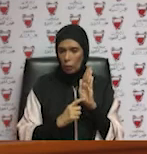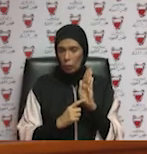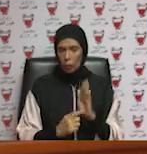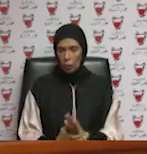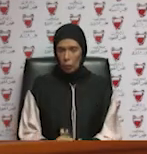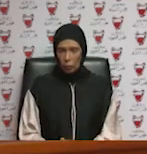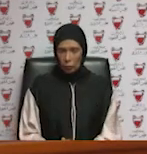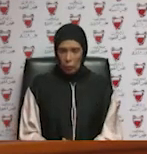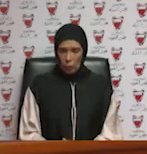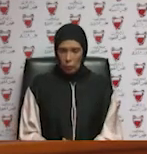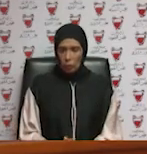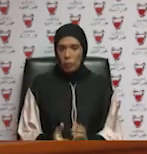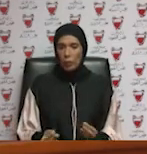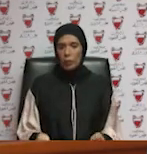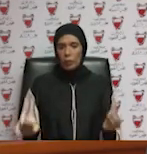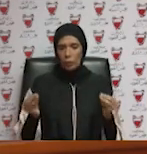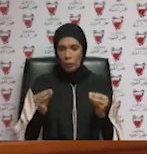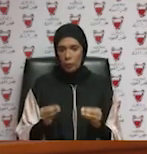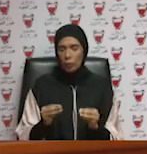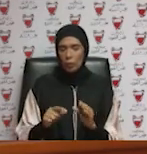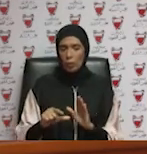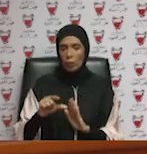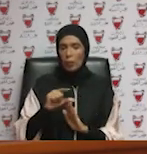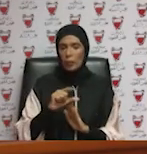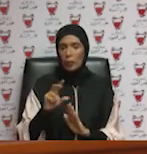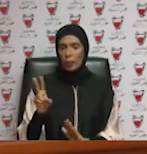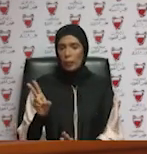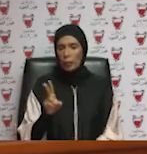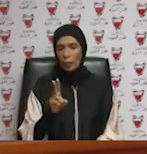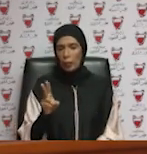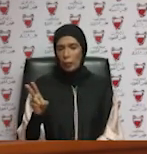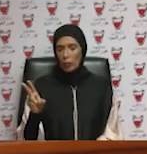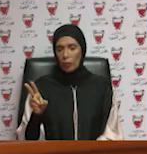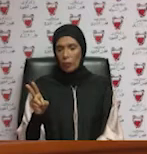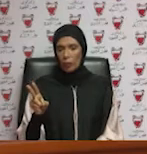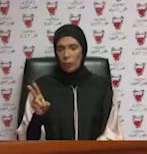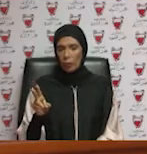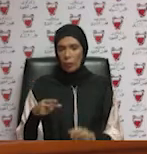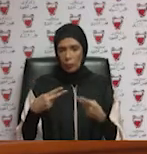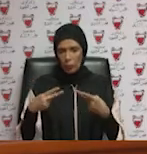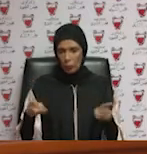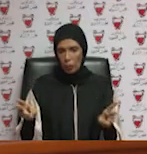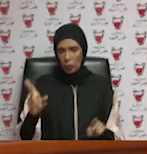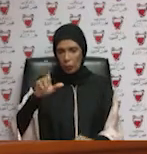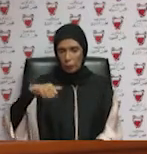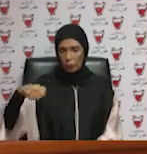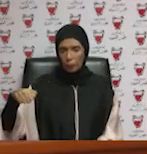أن يضيفوه أو أضافوا إلى المادة الأخرى فقرة وبعد أخذ موافقة الجهات المعنية،